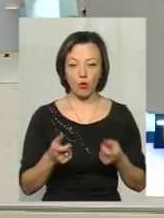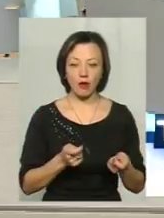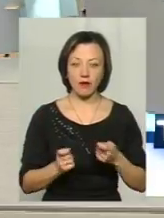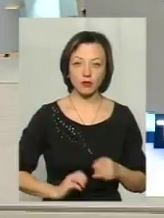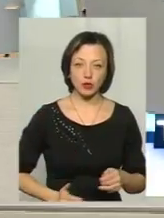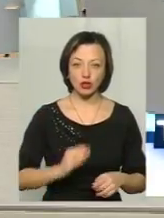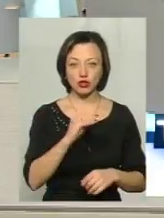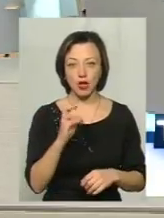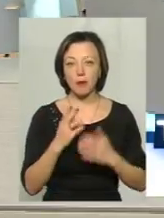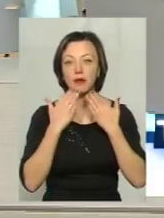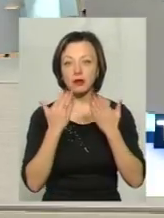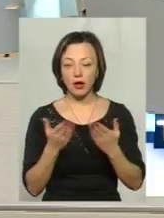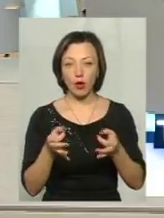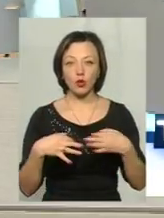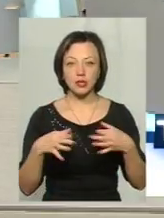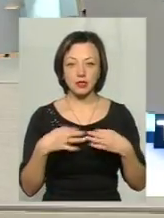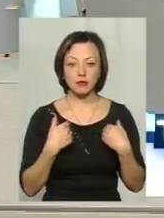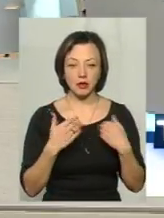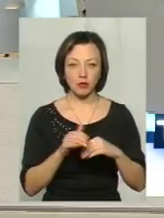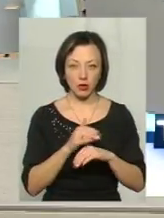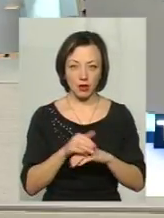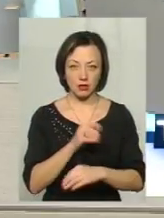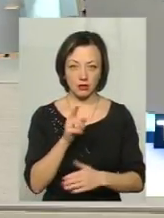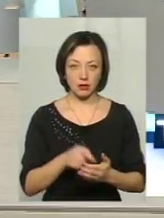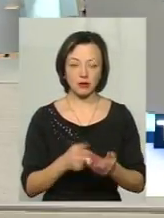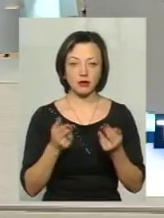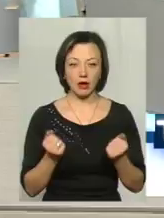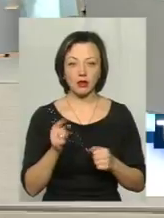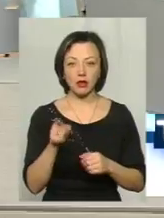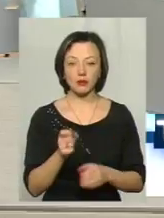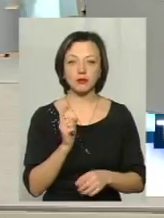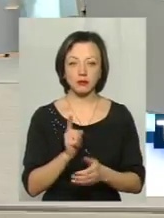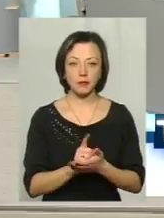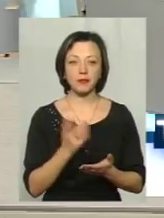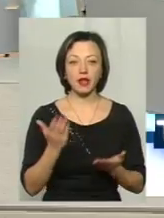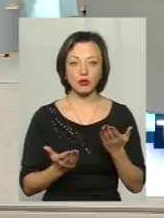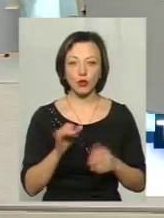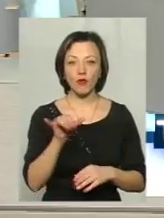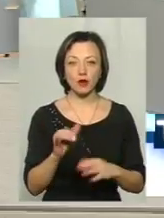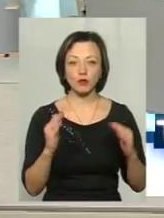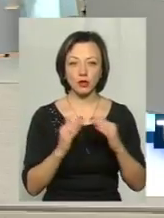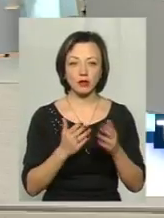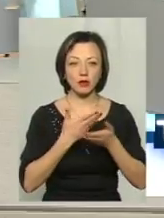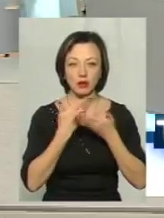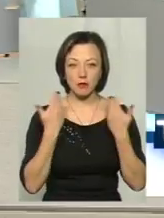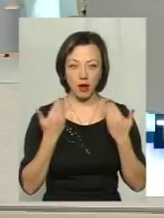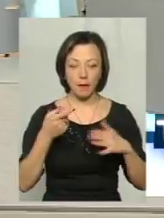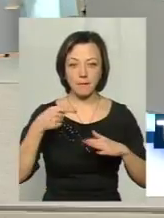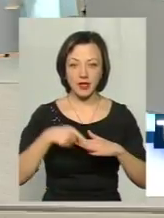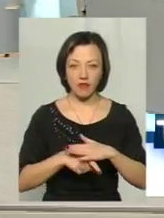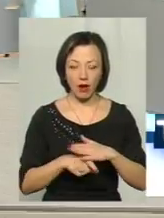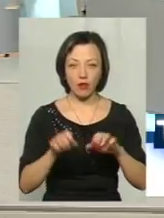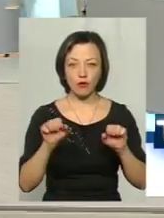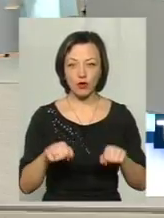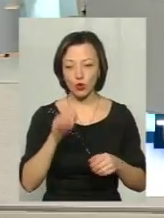або ЖЕКу і питаю в нього, роз'ясніть мені, будь ласка, правильно? Так. Вам повинні робити, якщо в вашому будинку немає підвалу, в який